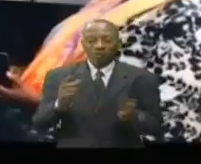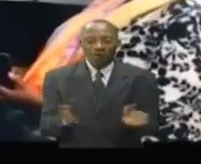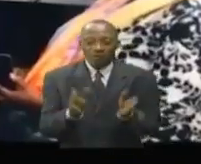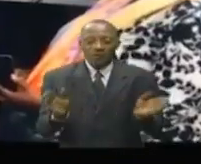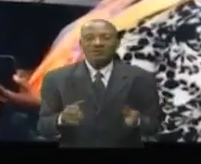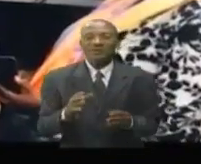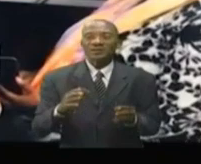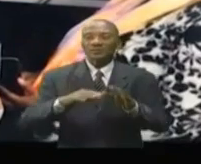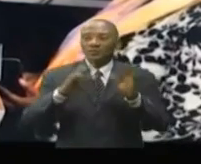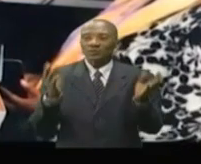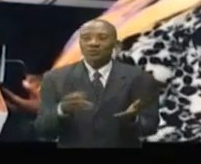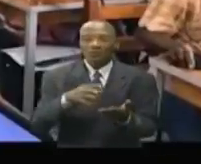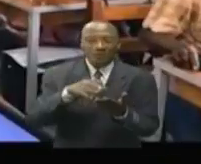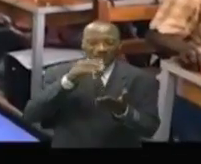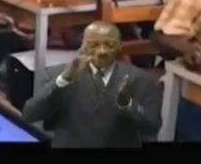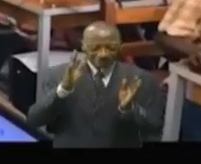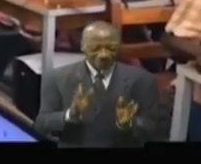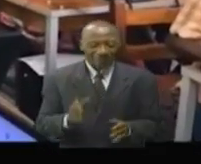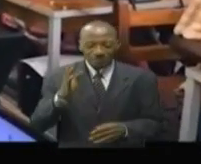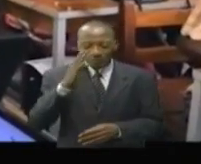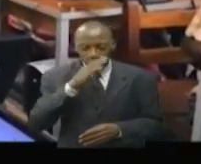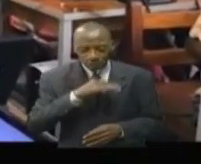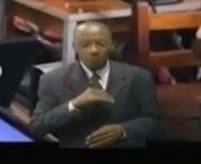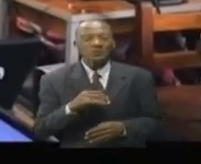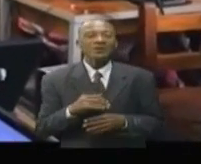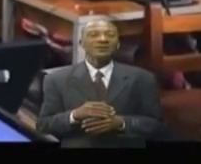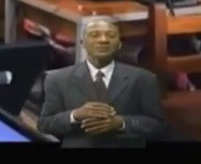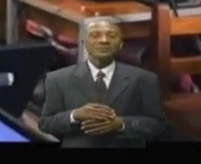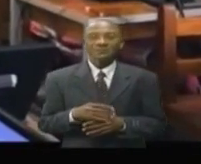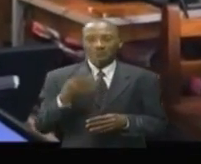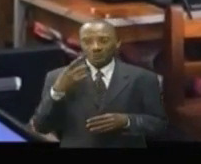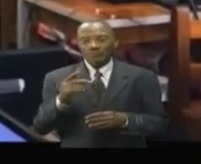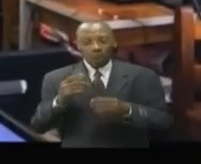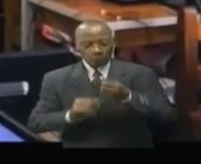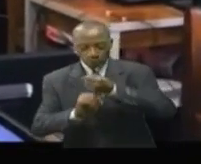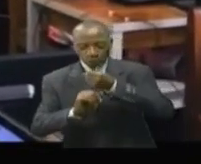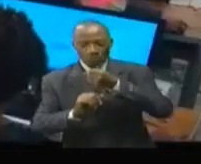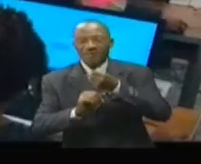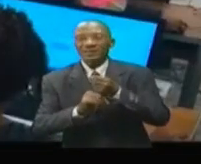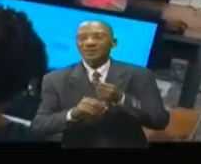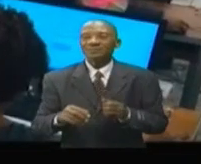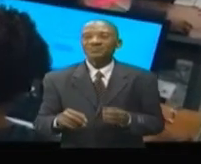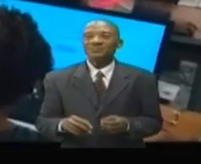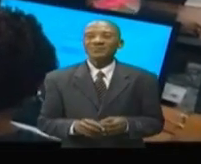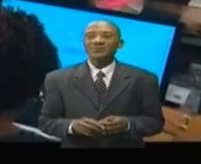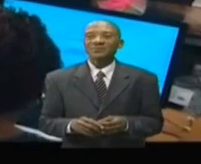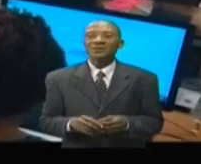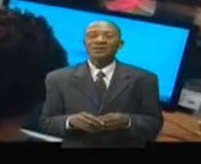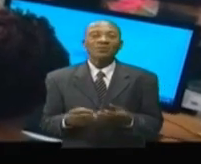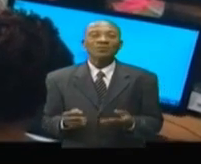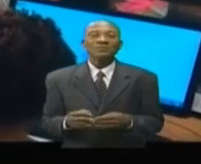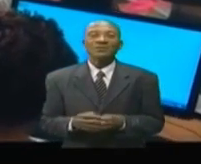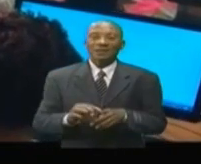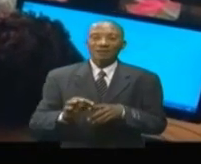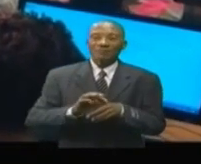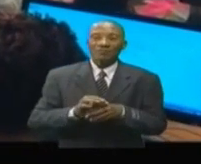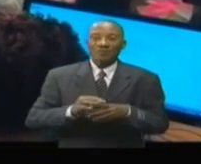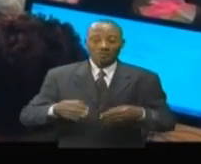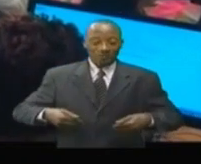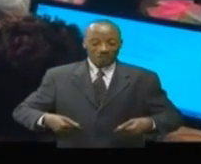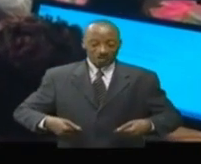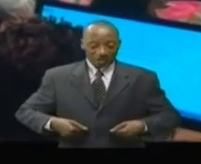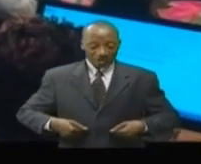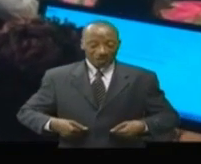En dehors de ces finalistes malheureux, prises en charge par la Fondation José Mafuala, la formation de jeunes désœuvrés